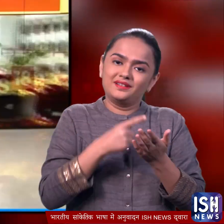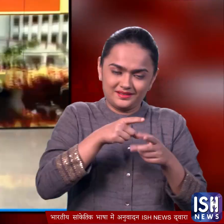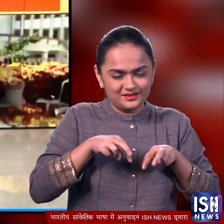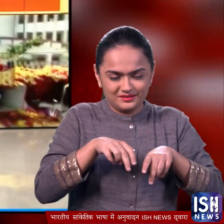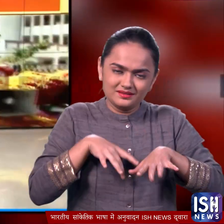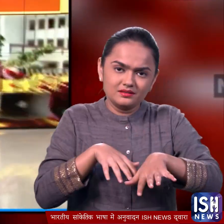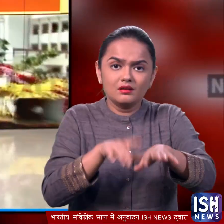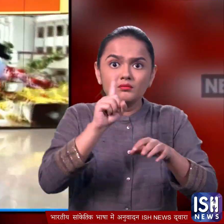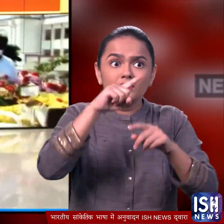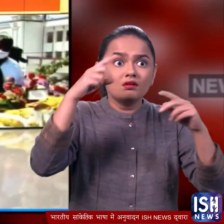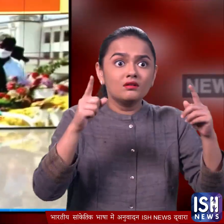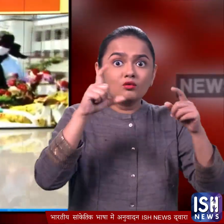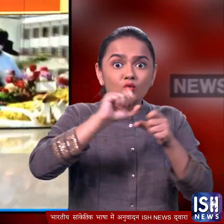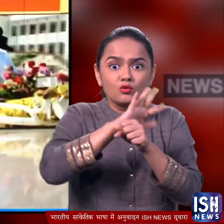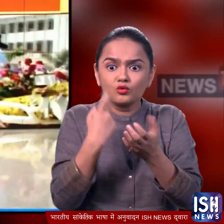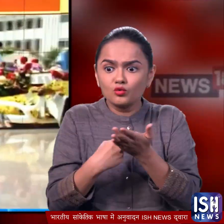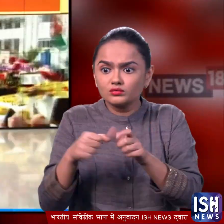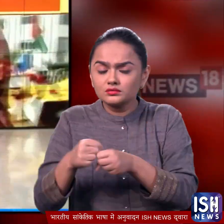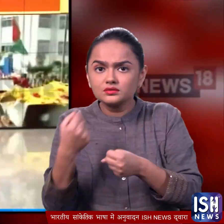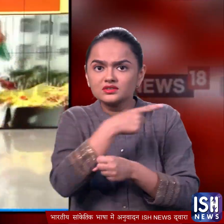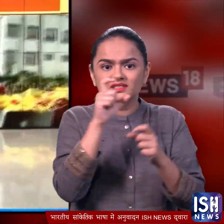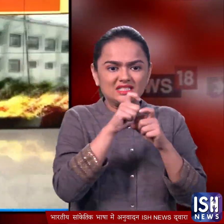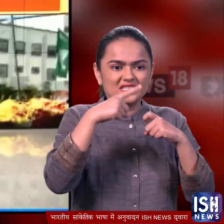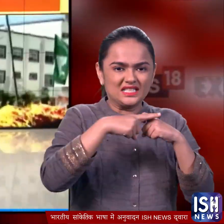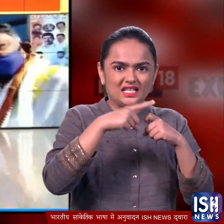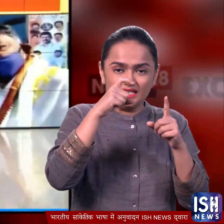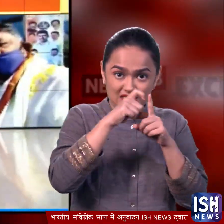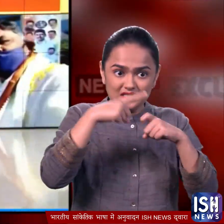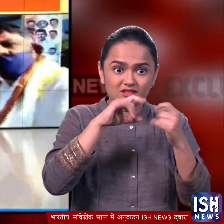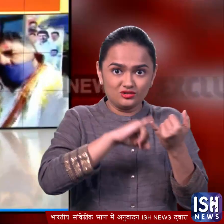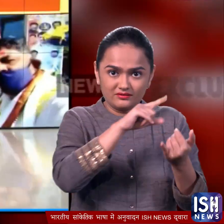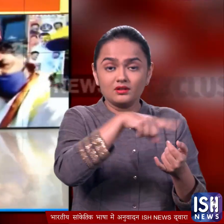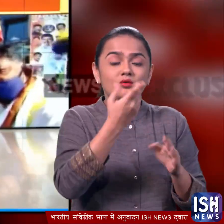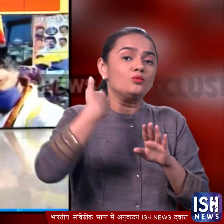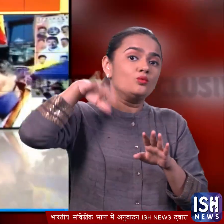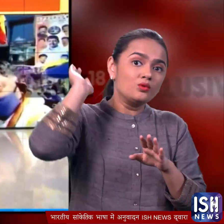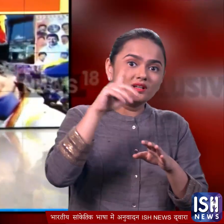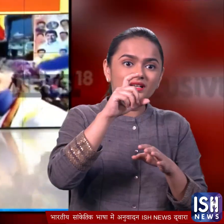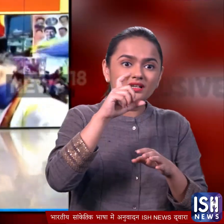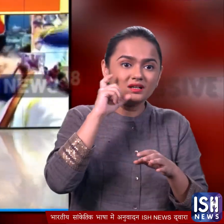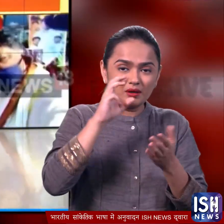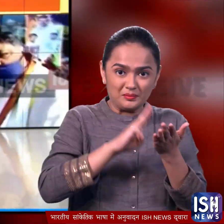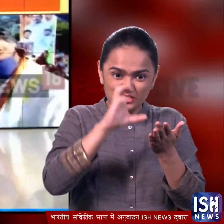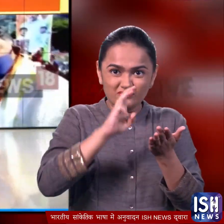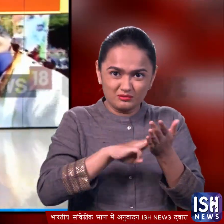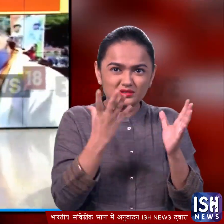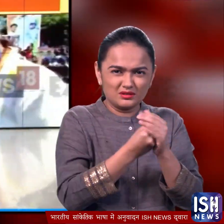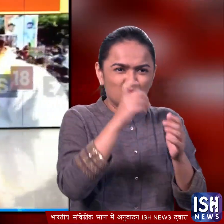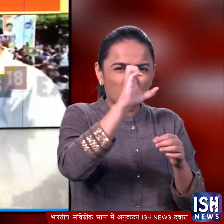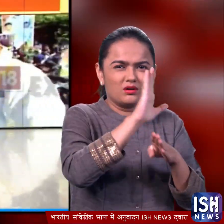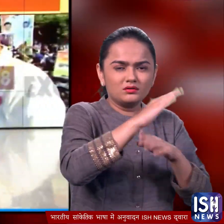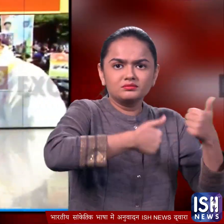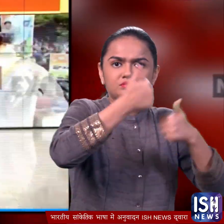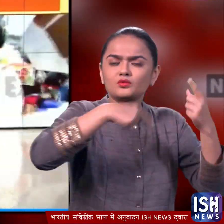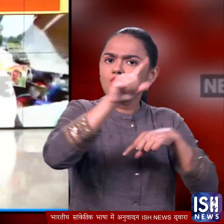लेकिन कोरोना नियमों को तोड़ने के आरोप में प्रदेश कांग्रेस अध्यक्ष डीके शिवकुमार और पूर्व मुख्यमंत्री सिद्धरमैया समेत कांग्रेस के कई बड़े